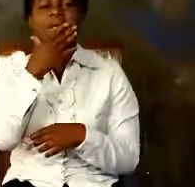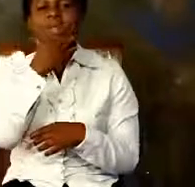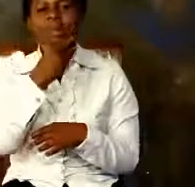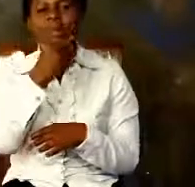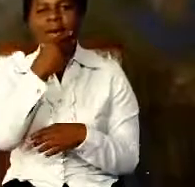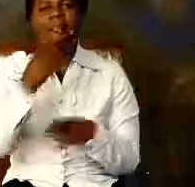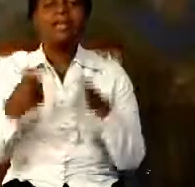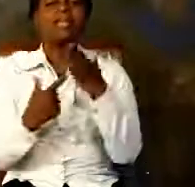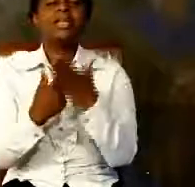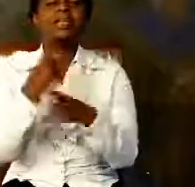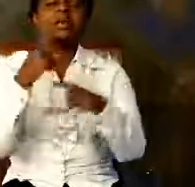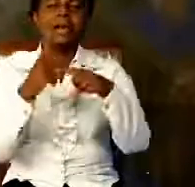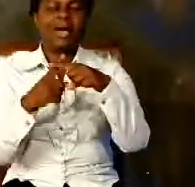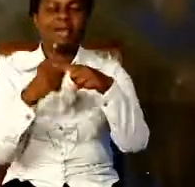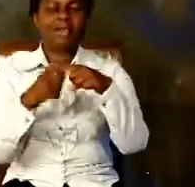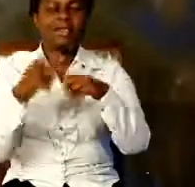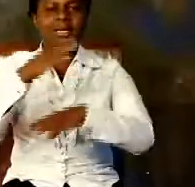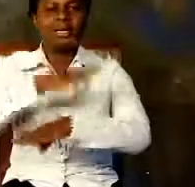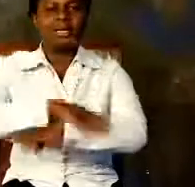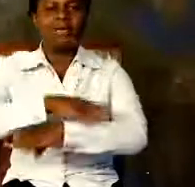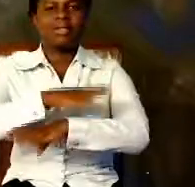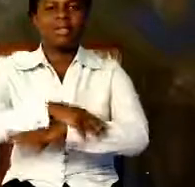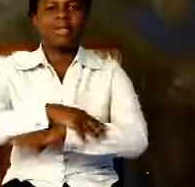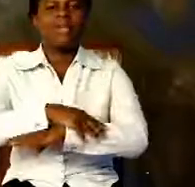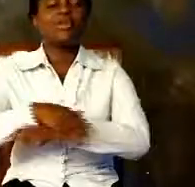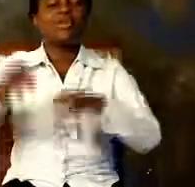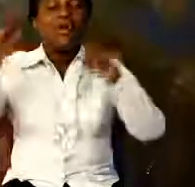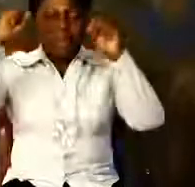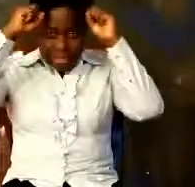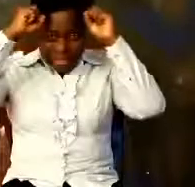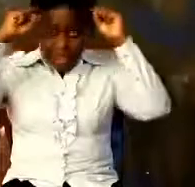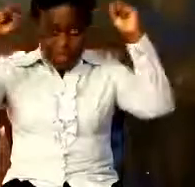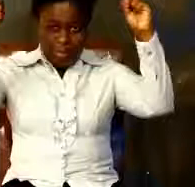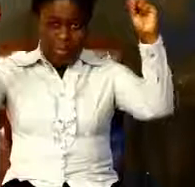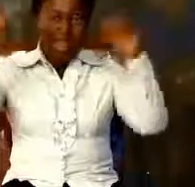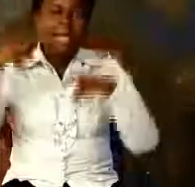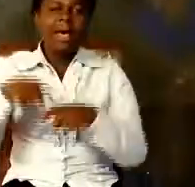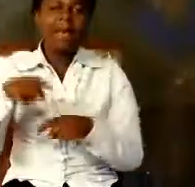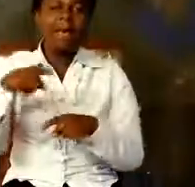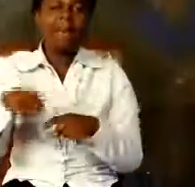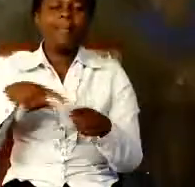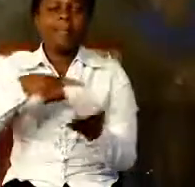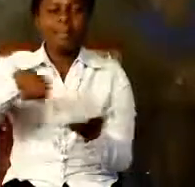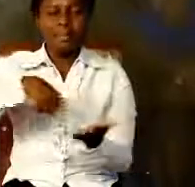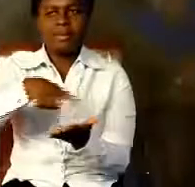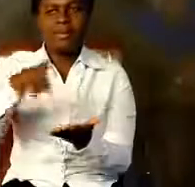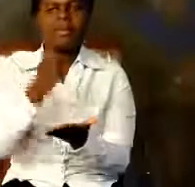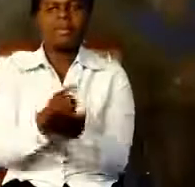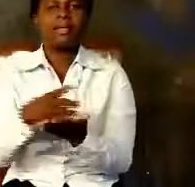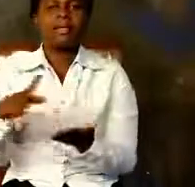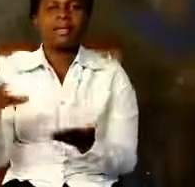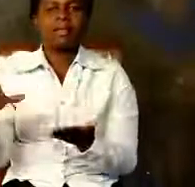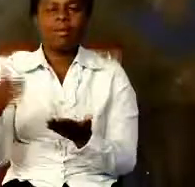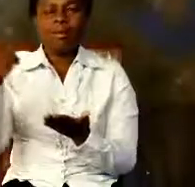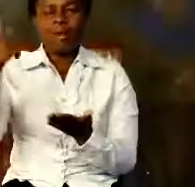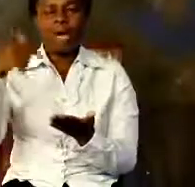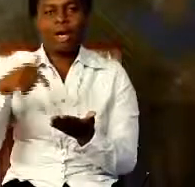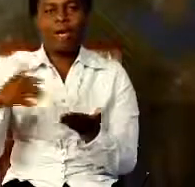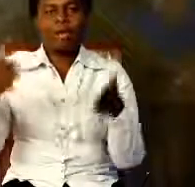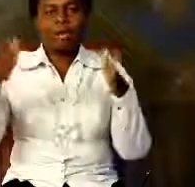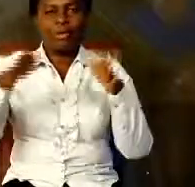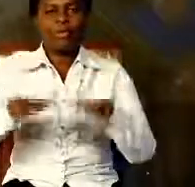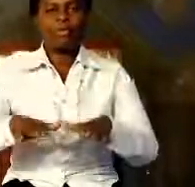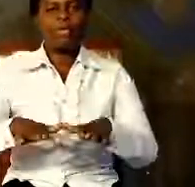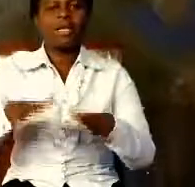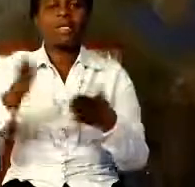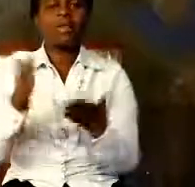pale kanisa la Adventista wa Sabato Changombe hapa jijini Dar es Salaam. Hao watakuja kutubariki kwa